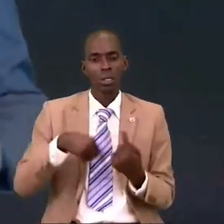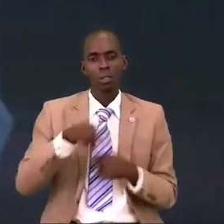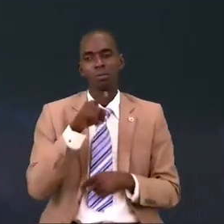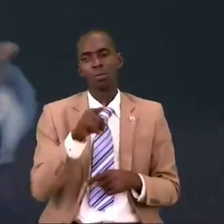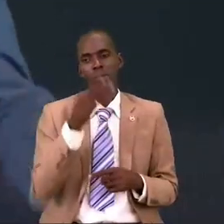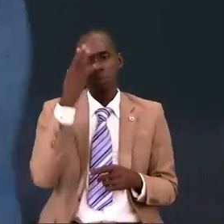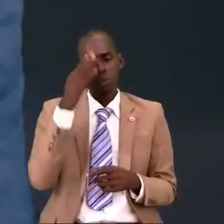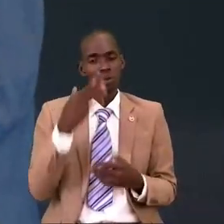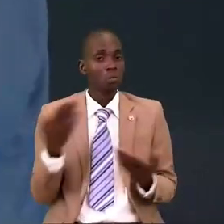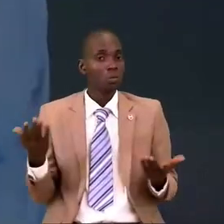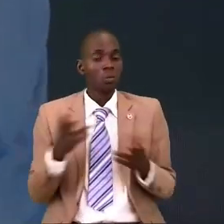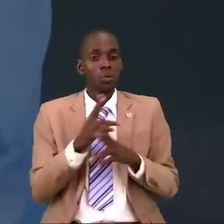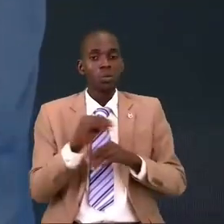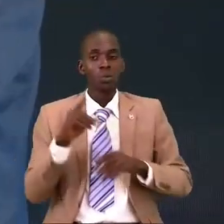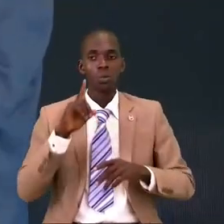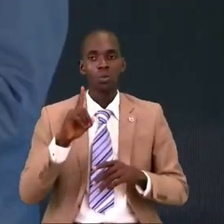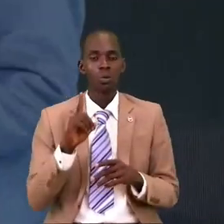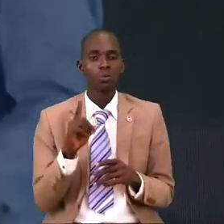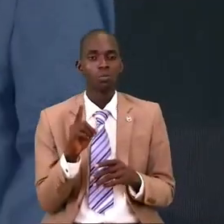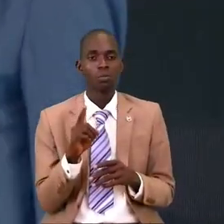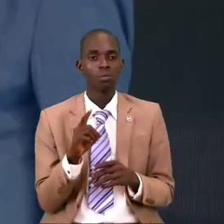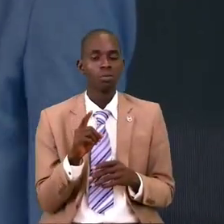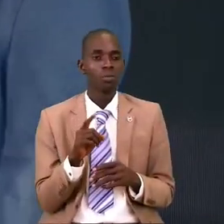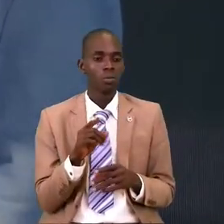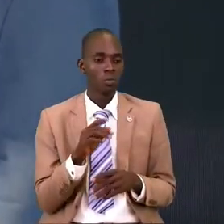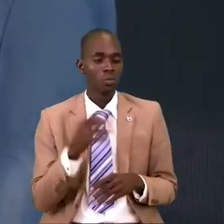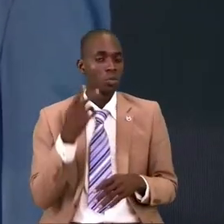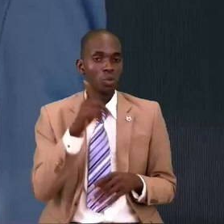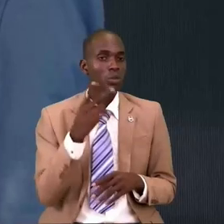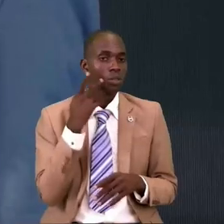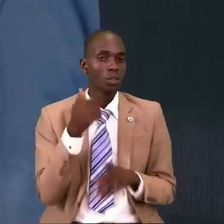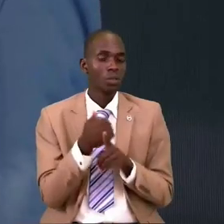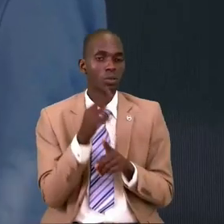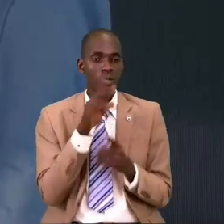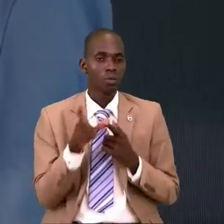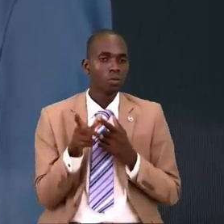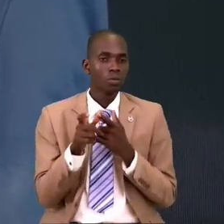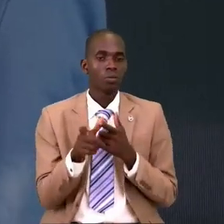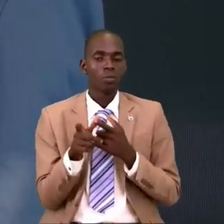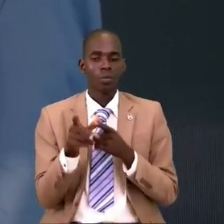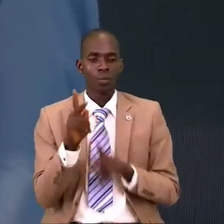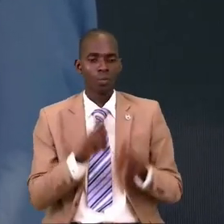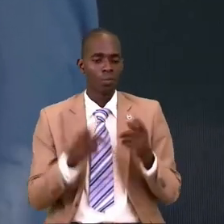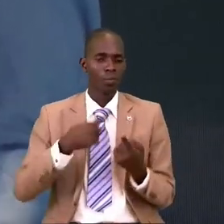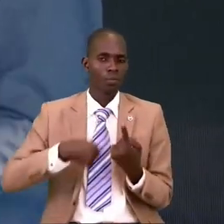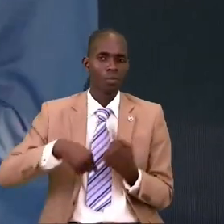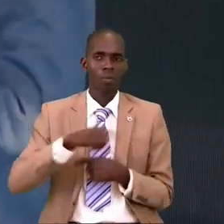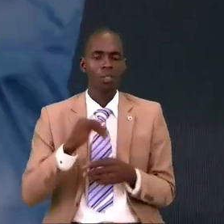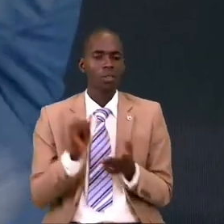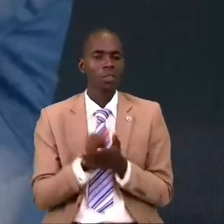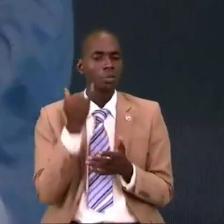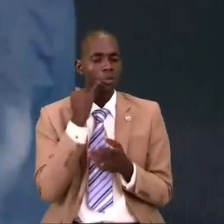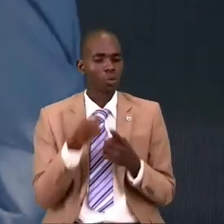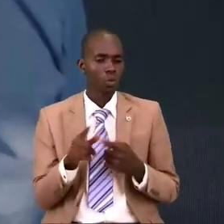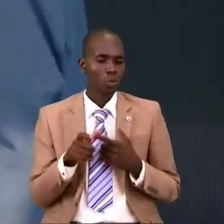Tu cours. Et les gens autour de toi, qui sont censés courir avec toi, disent, ah, tu es en train de trop rouler vite.